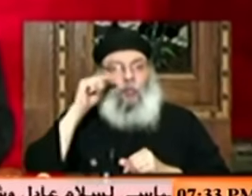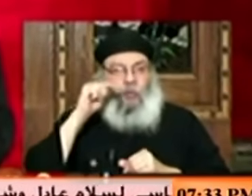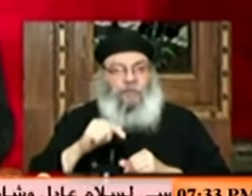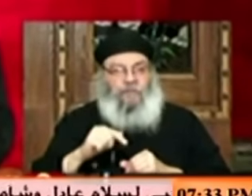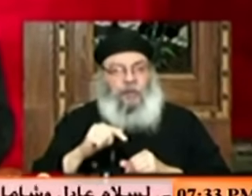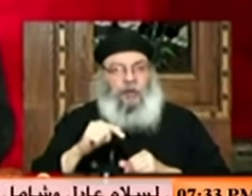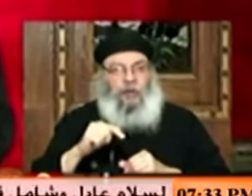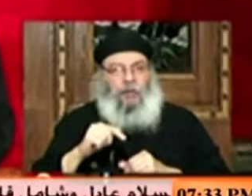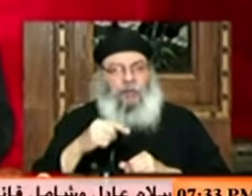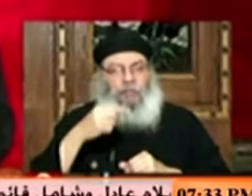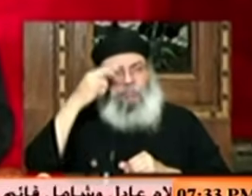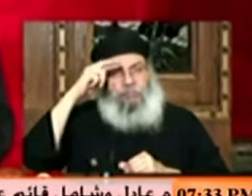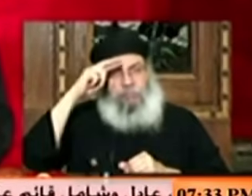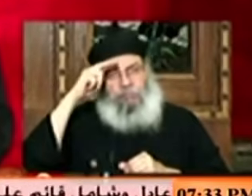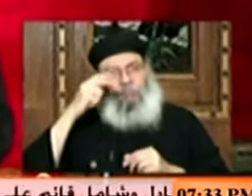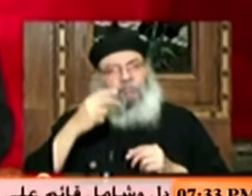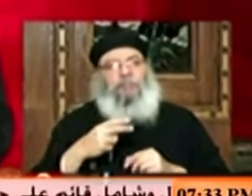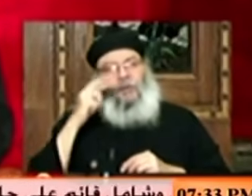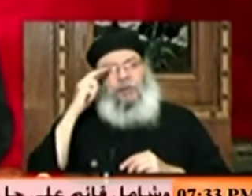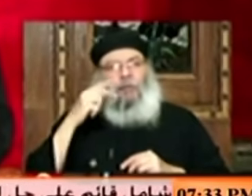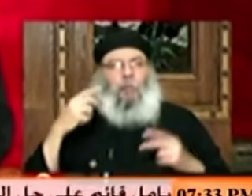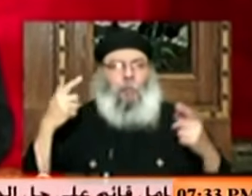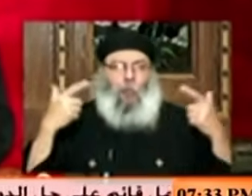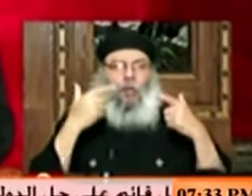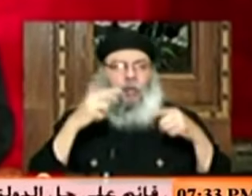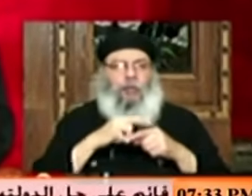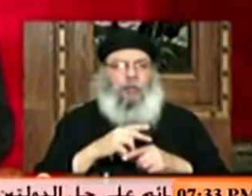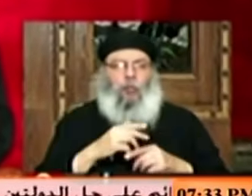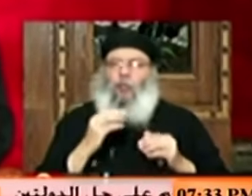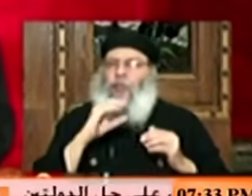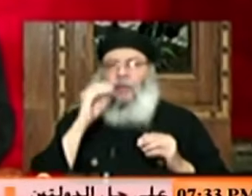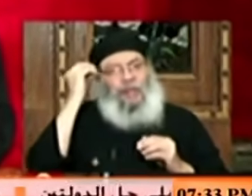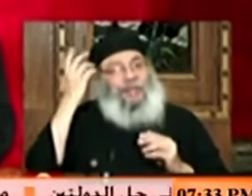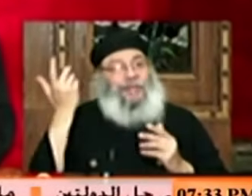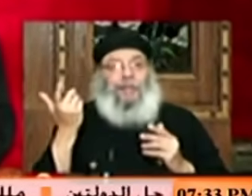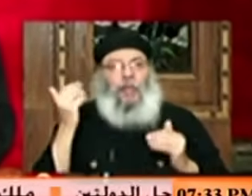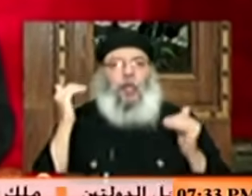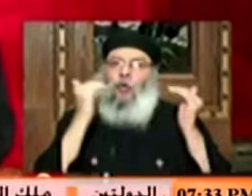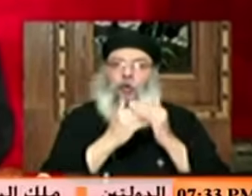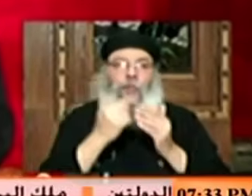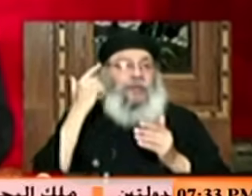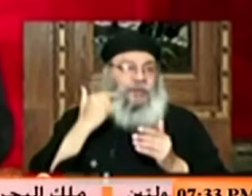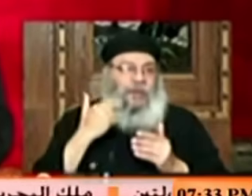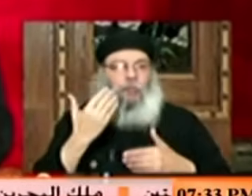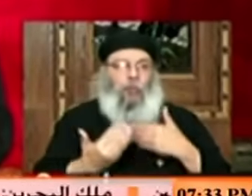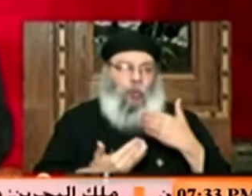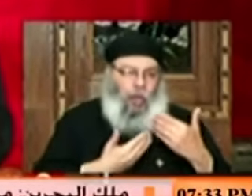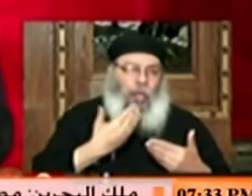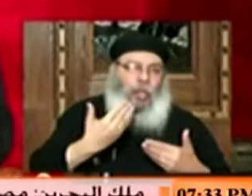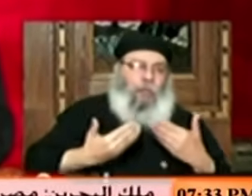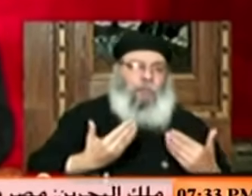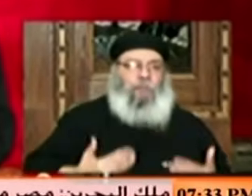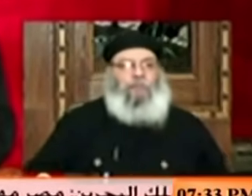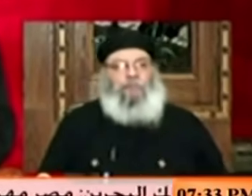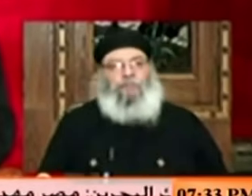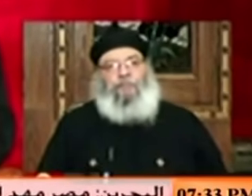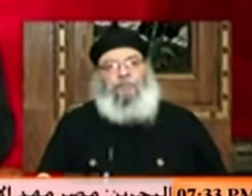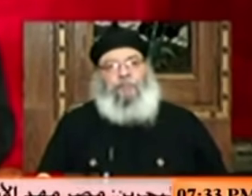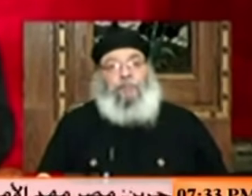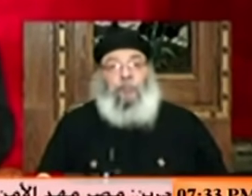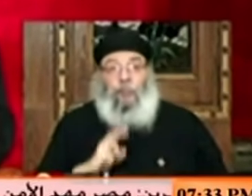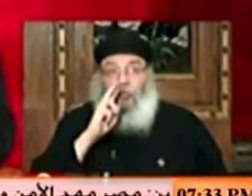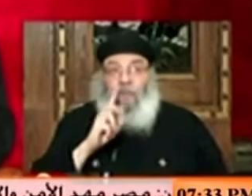المعاندين يقولوا ويوم السبت وازاي يتم شفاء يوم السبت ومين اللي شفاه ويعم من الحكايه بص